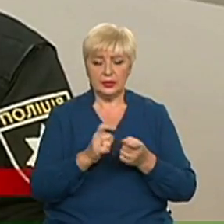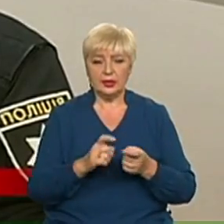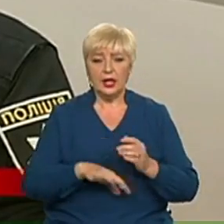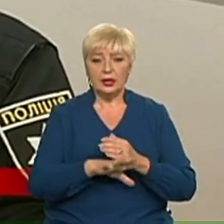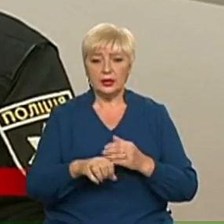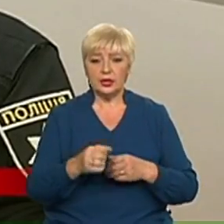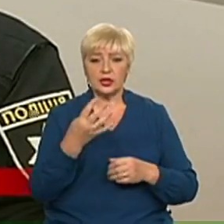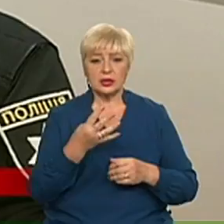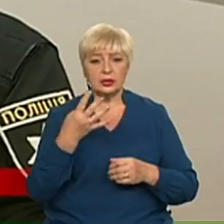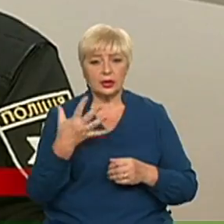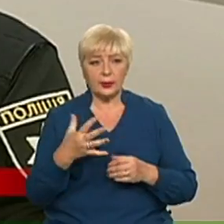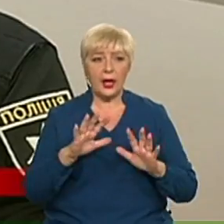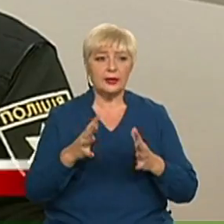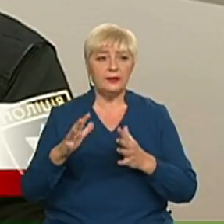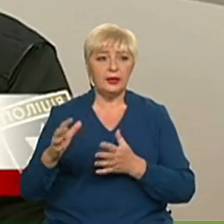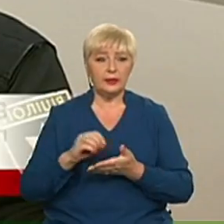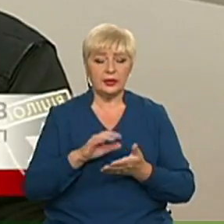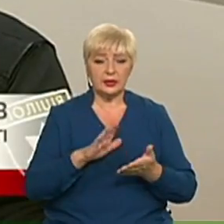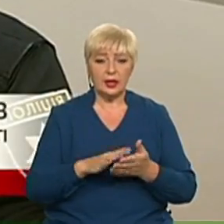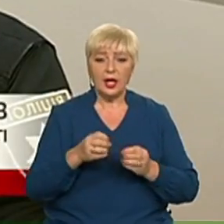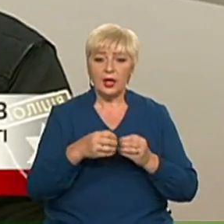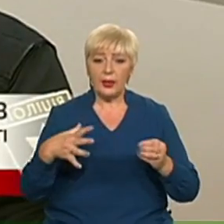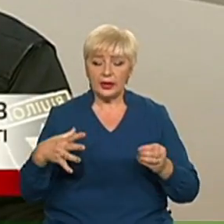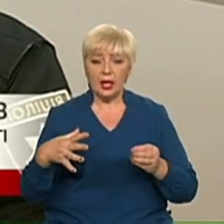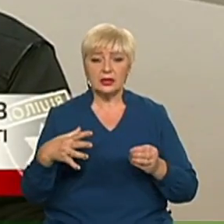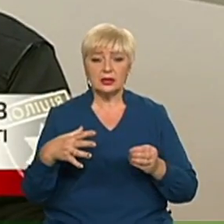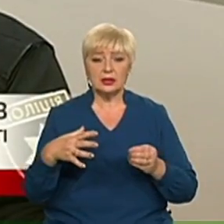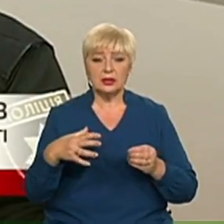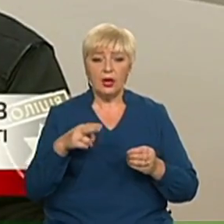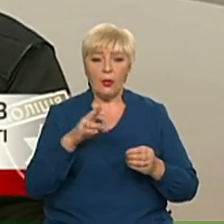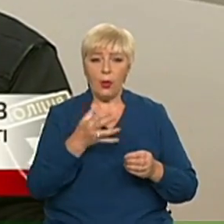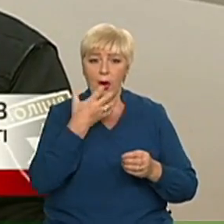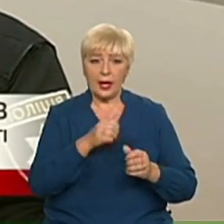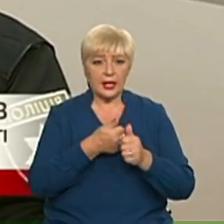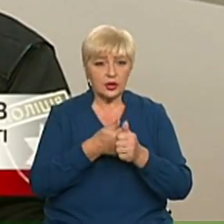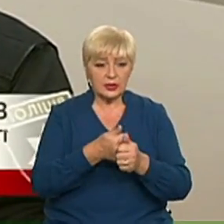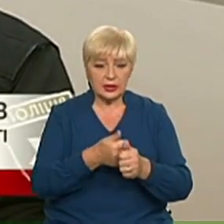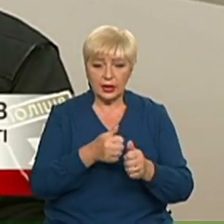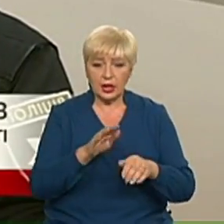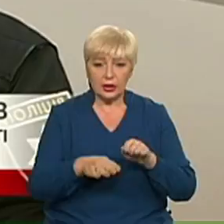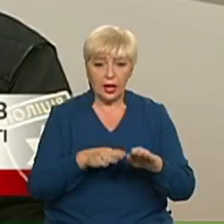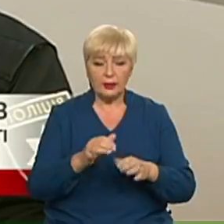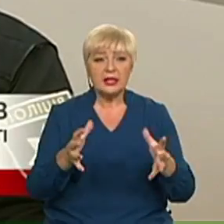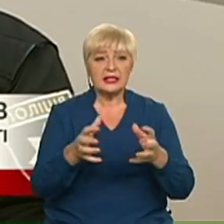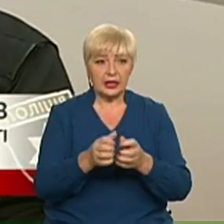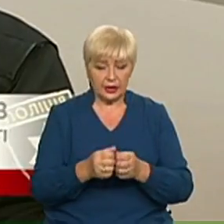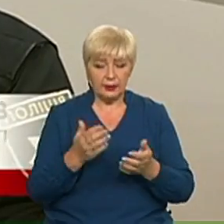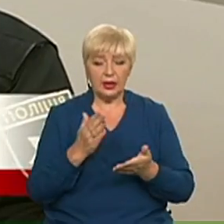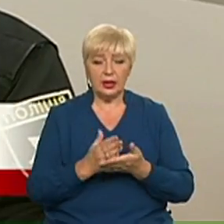Крадіжка 45. Випадків зафіксовано, і 15 по гарячих слідах є